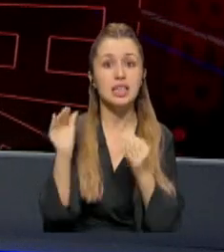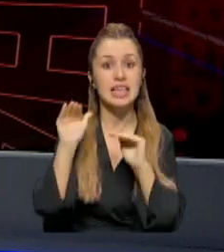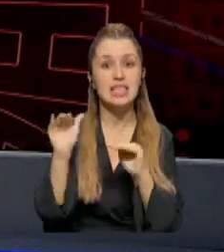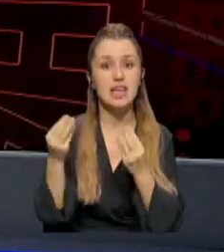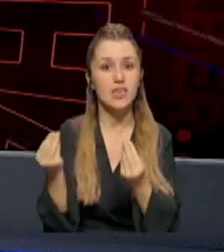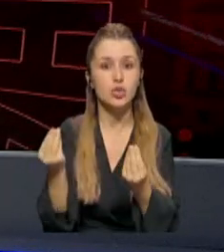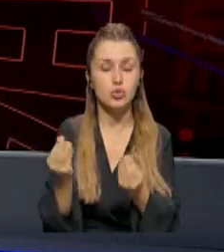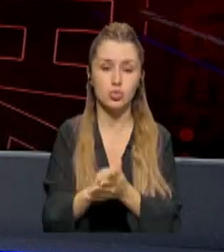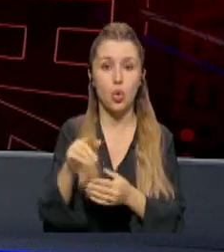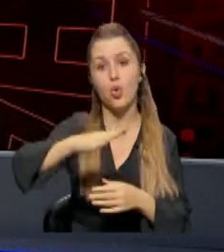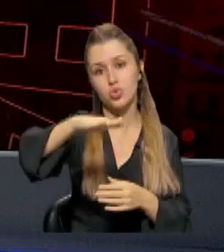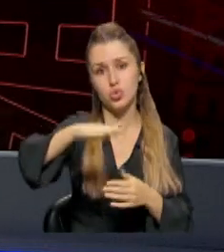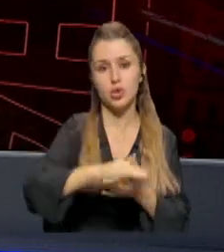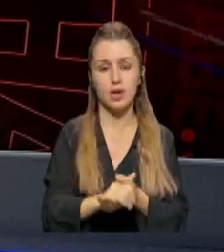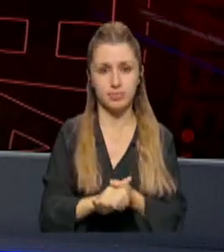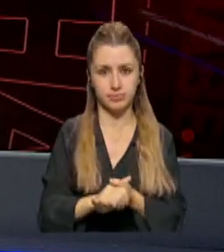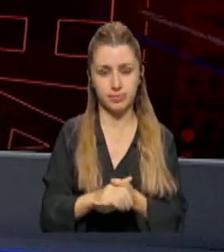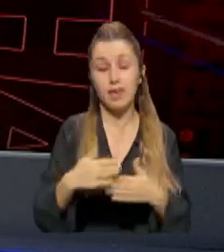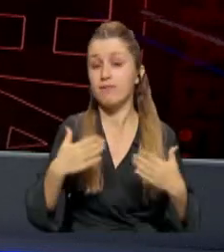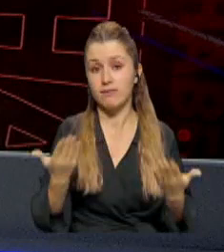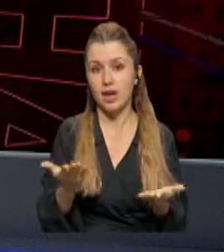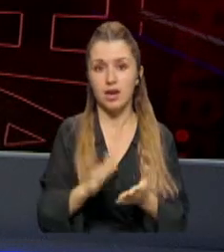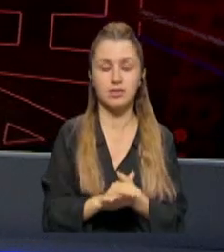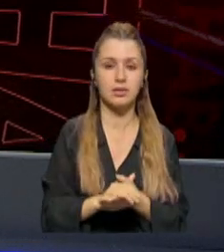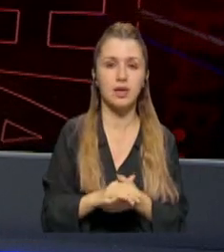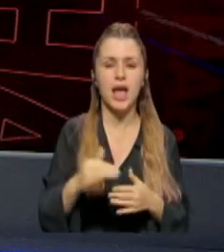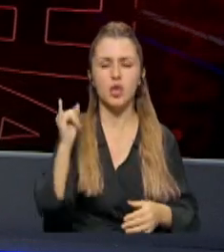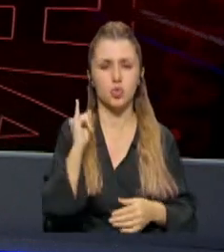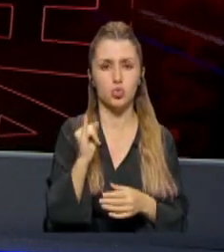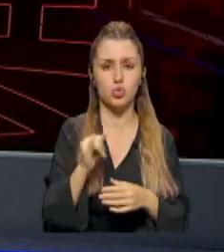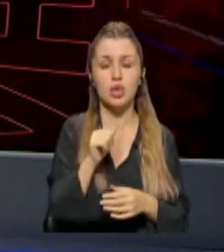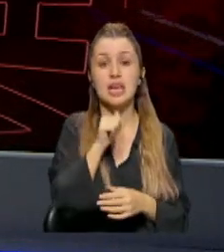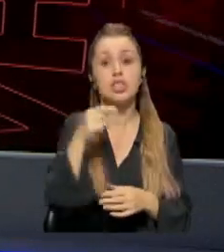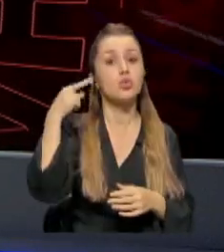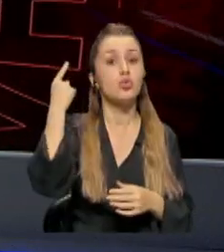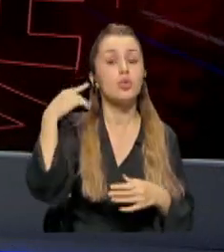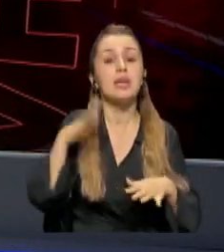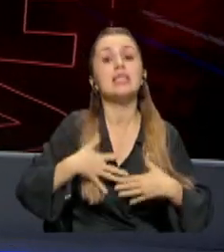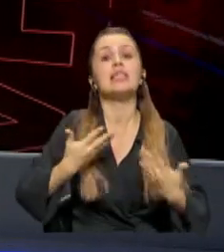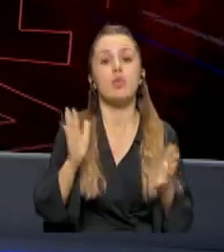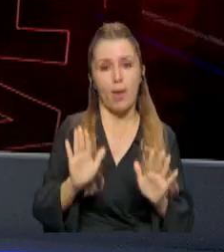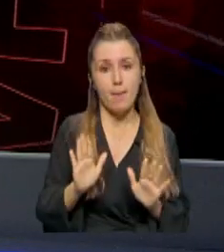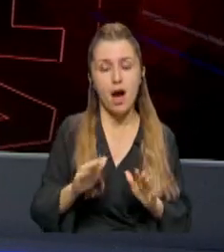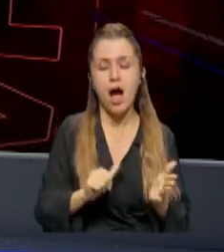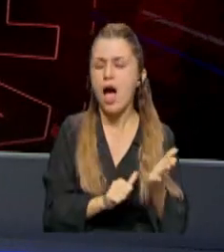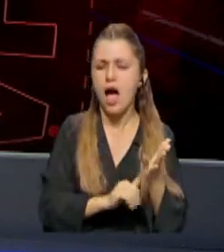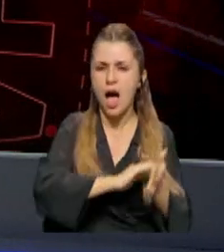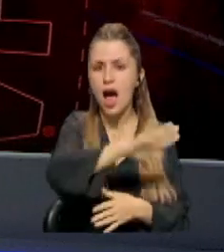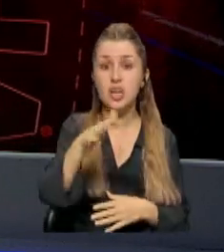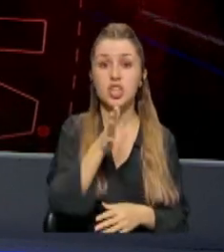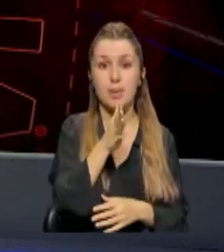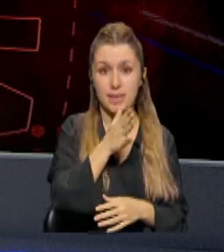destek verebiliyorsunuz ki o çocuğa? Ya da en kötüsü, hiç düşünmek dahi istemiyorum ama her şeyi